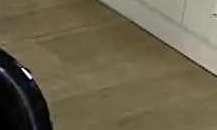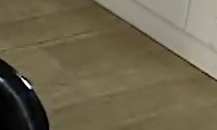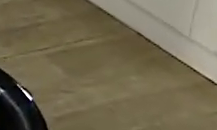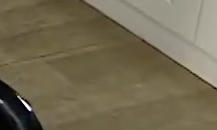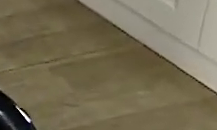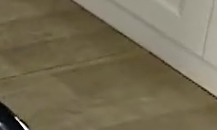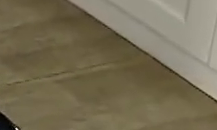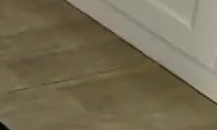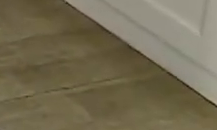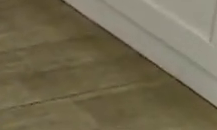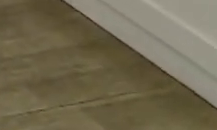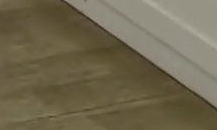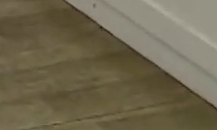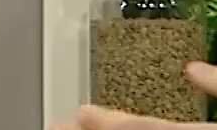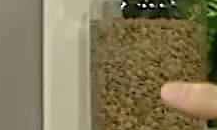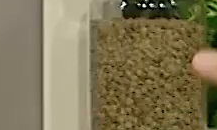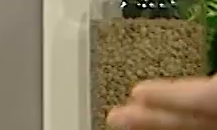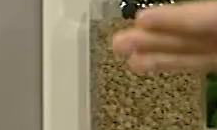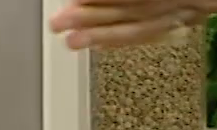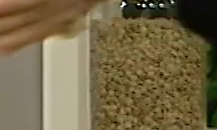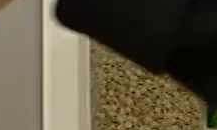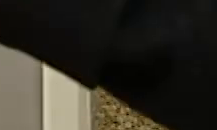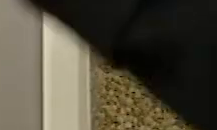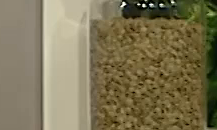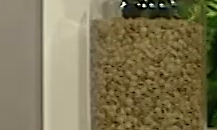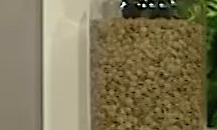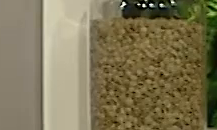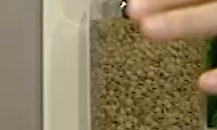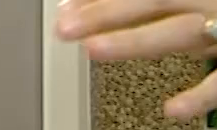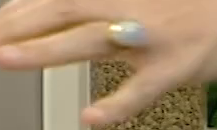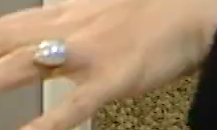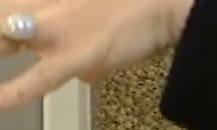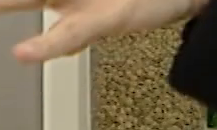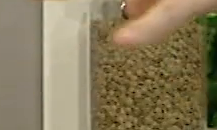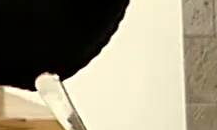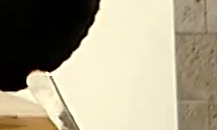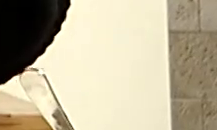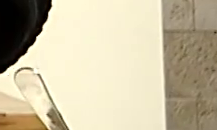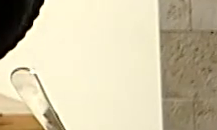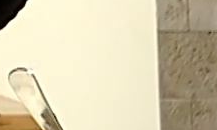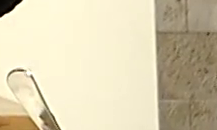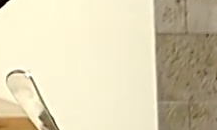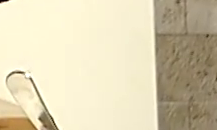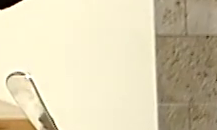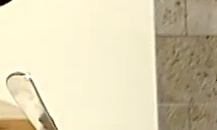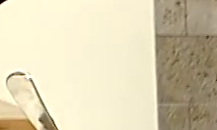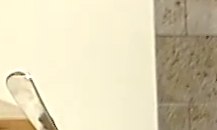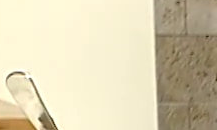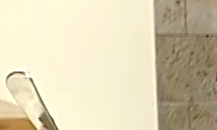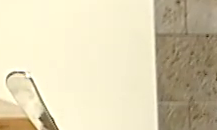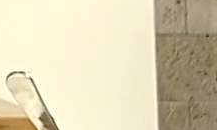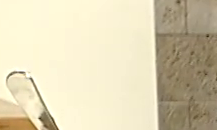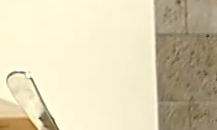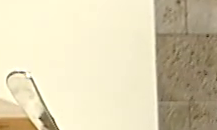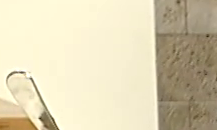tamam süper bayağı malzeme kebabımızda esasında kıymayı kullanacağız Ama bu kıyma soteyi yaparken içine koyacağımız kıymalı